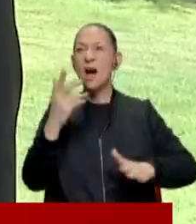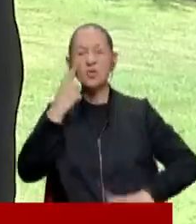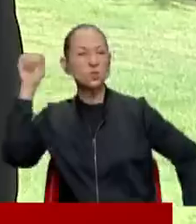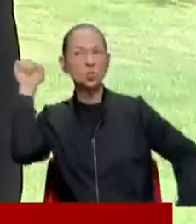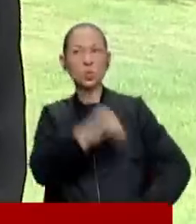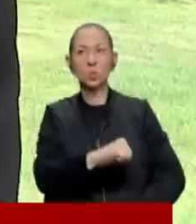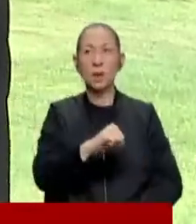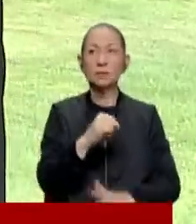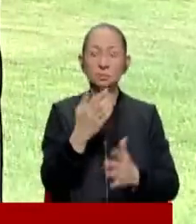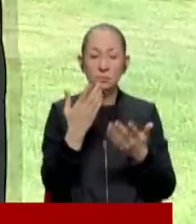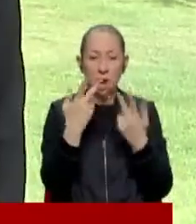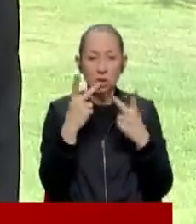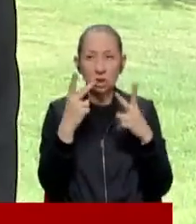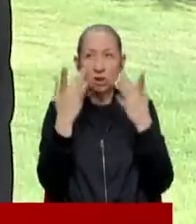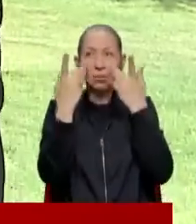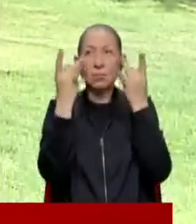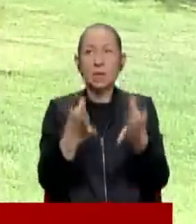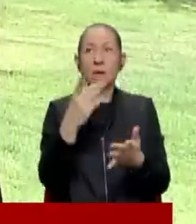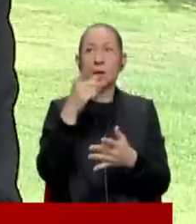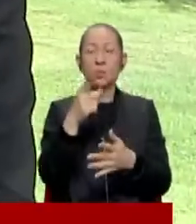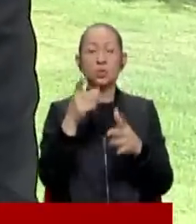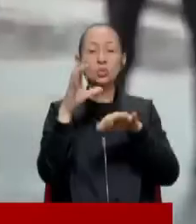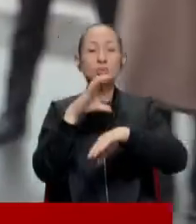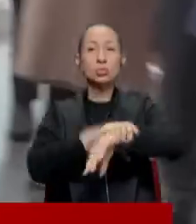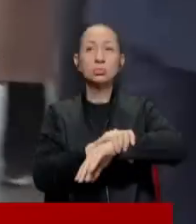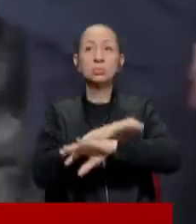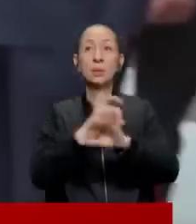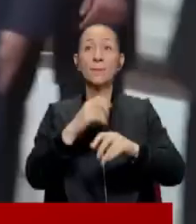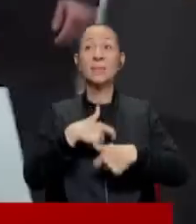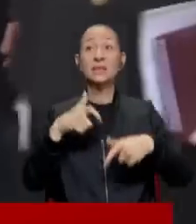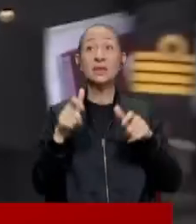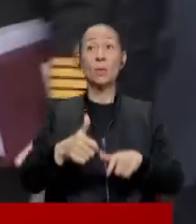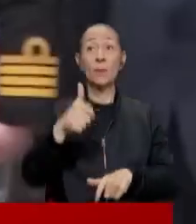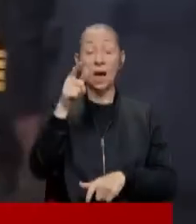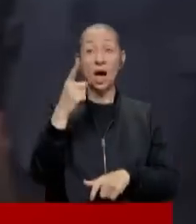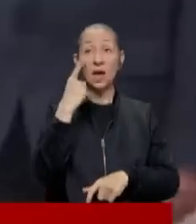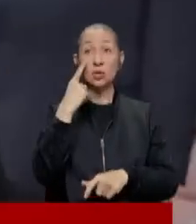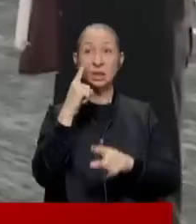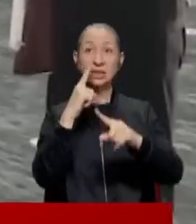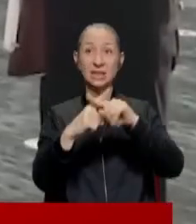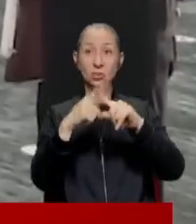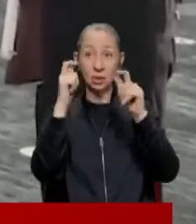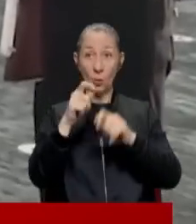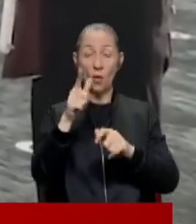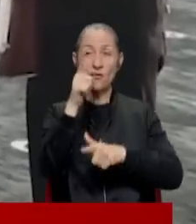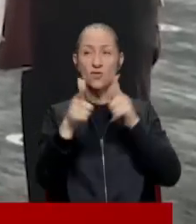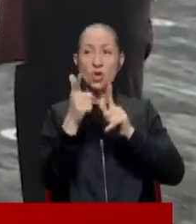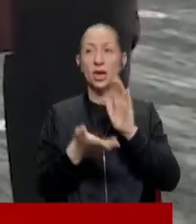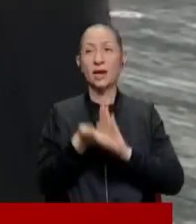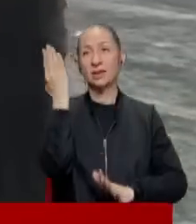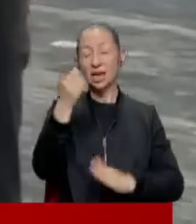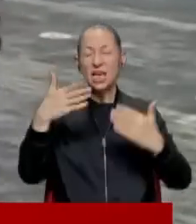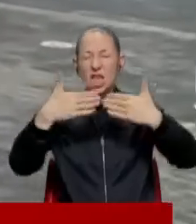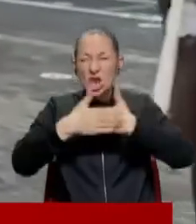düşmanlığının tescillenmesidir takiyenin suçüstü yakalanmasıdır Milli Savunma Bakanlığı Atatürk'e sansür uygulanan o videoyu kaldırdı